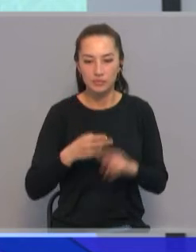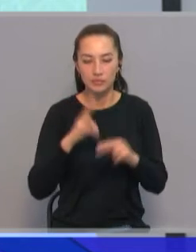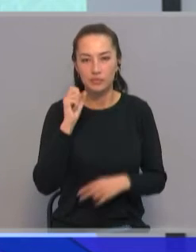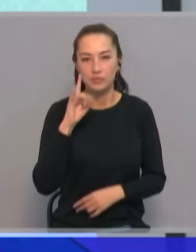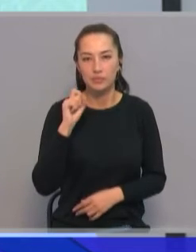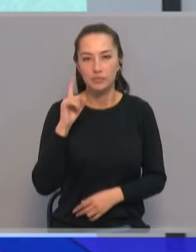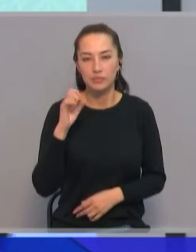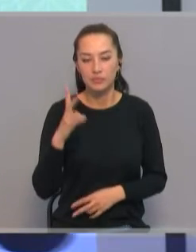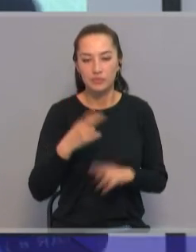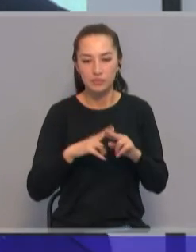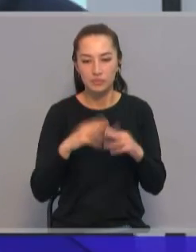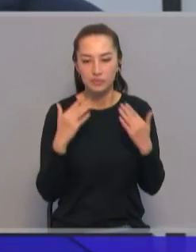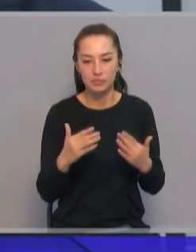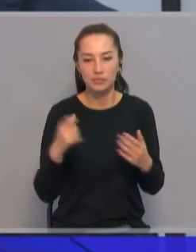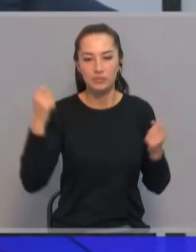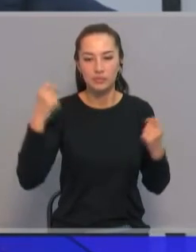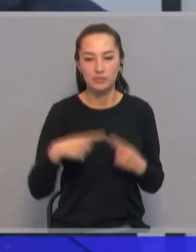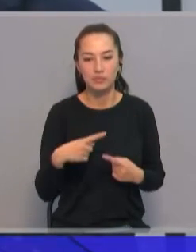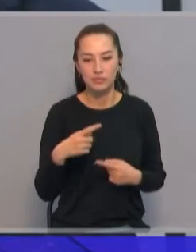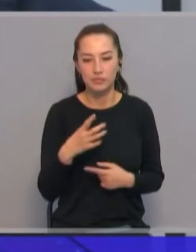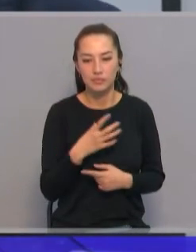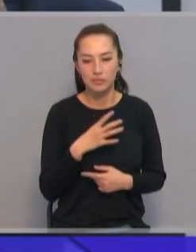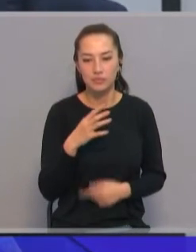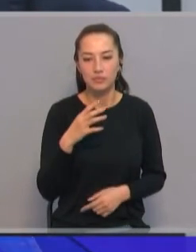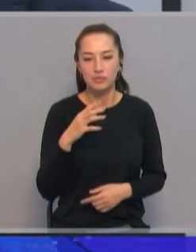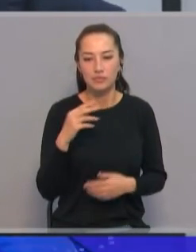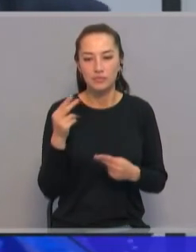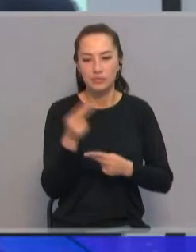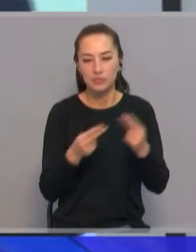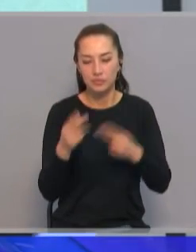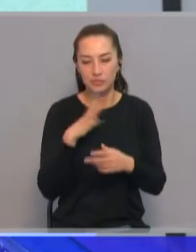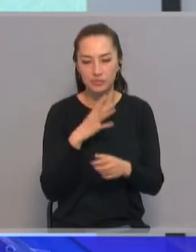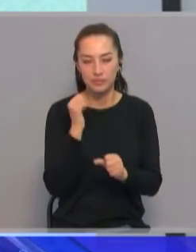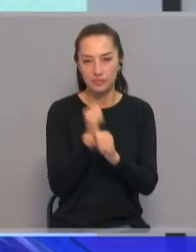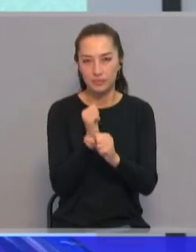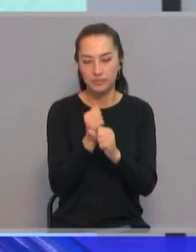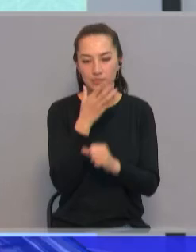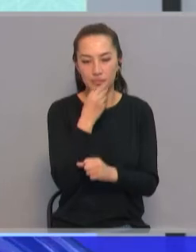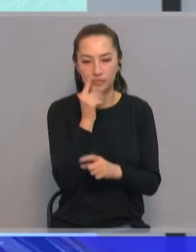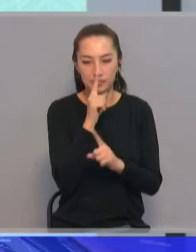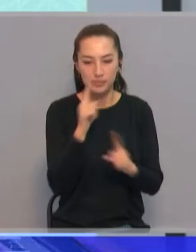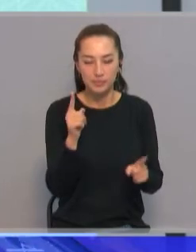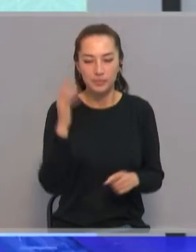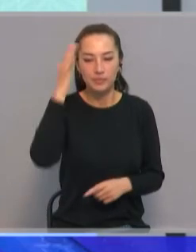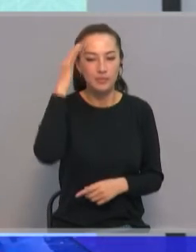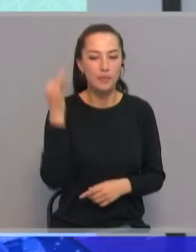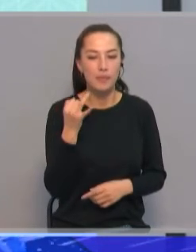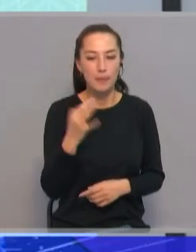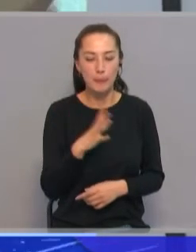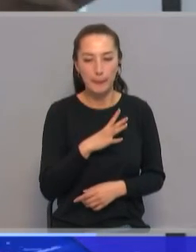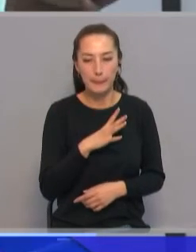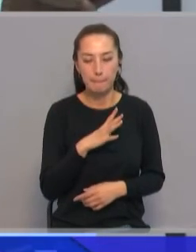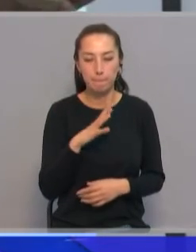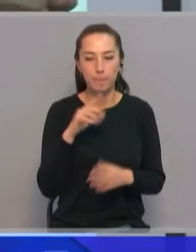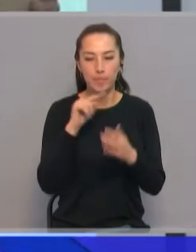дәуіріндегі дәстүрді бүгінгі заманмен сәйкестіріп, төте жазумен Отырарда табылған оюлардың мағынасымен, мәнімен жасадық. Мысалы, мына